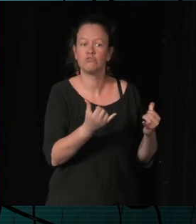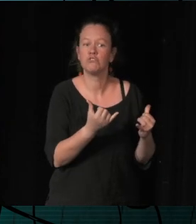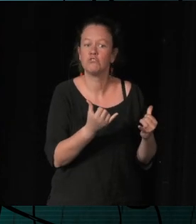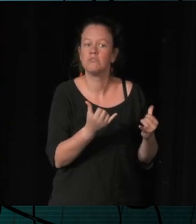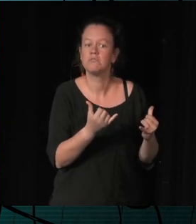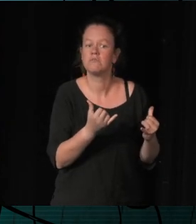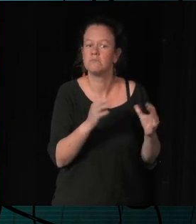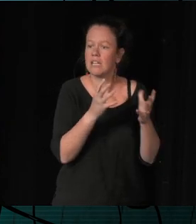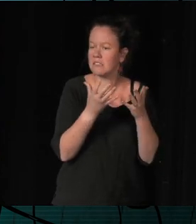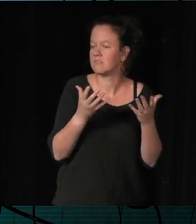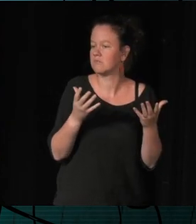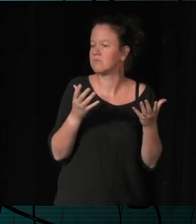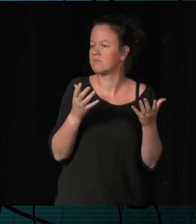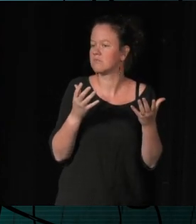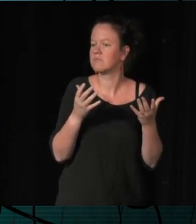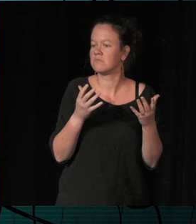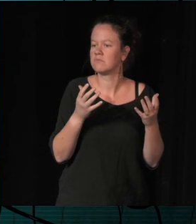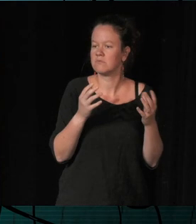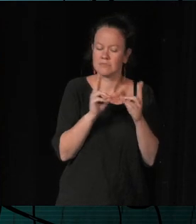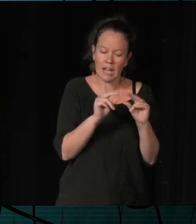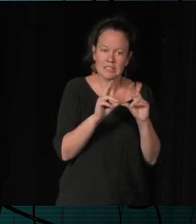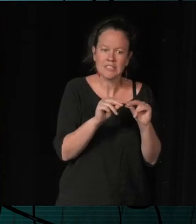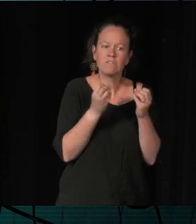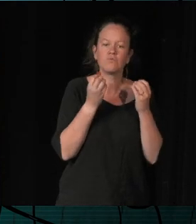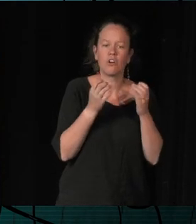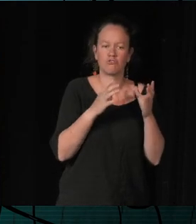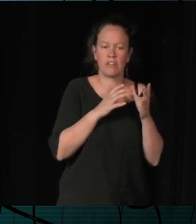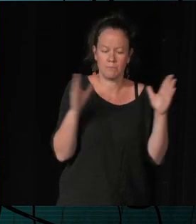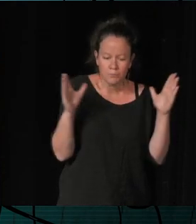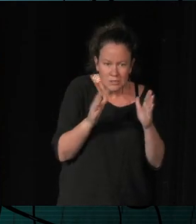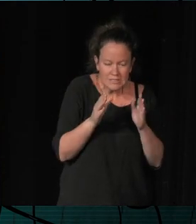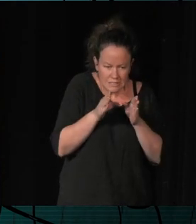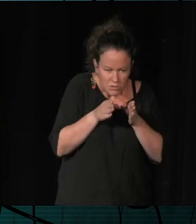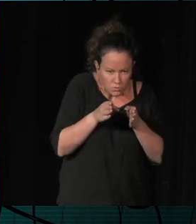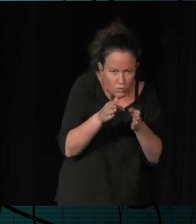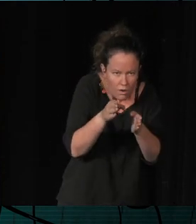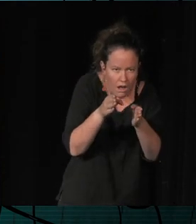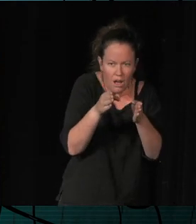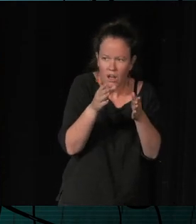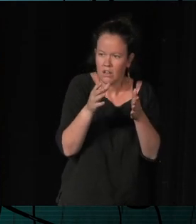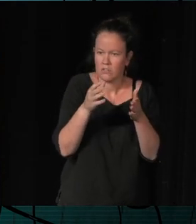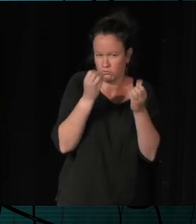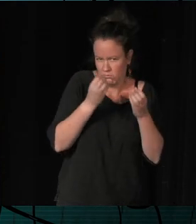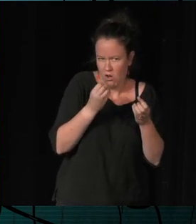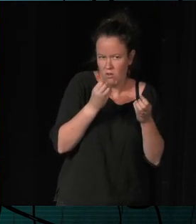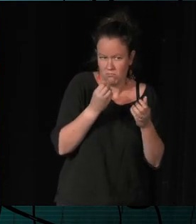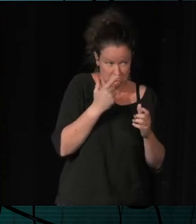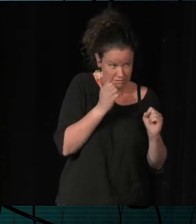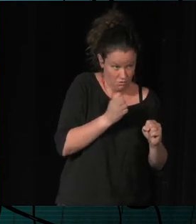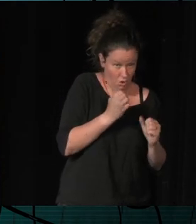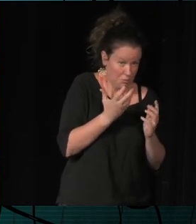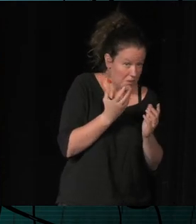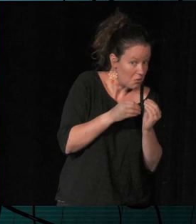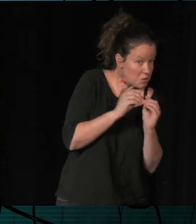décors exigus, plutôt en couloir. Est-ce que vous êtes d'accord avec cette idée ou est-ce que vous voulez la nuancer? Et pour vous, qu'est-ce que ça